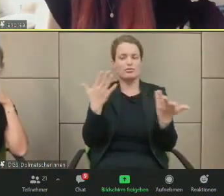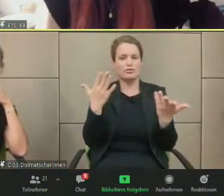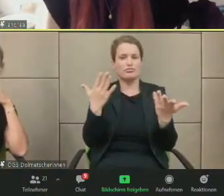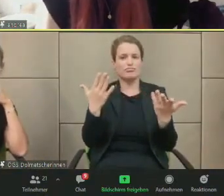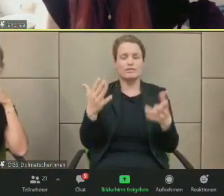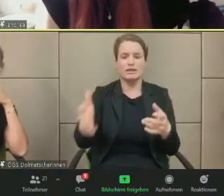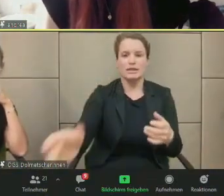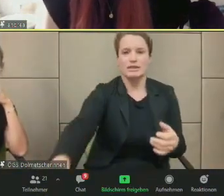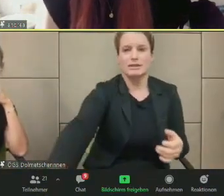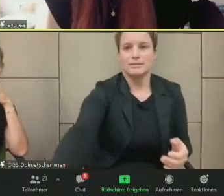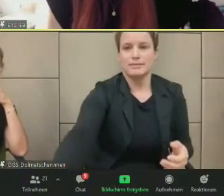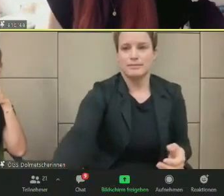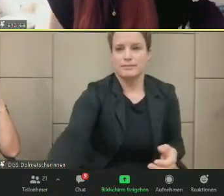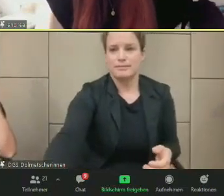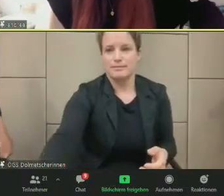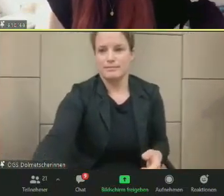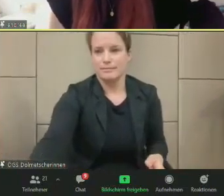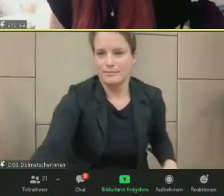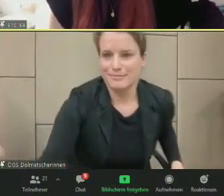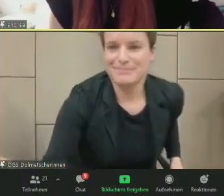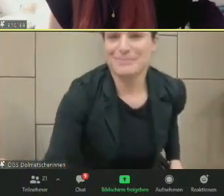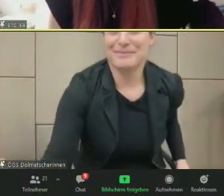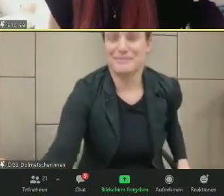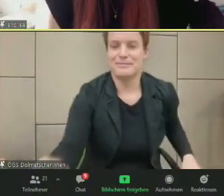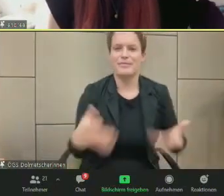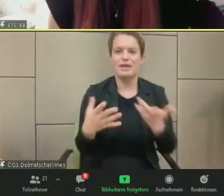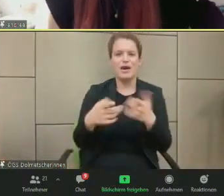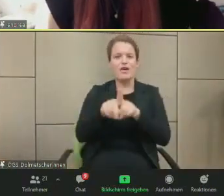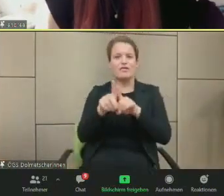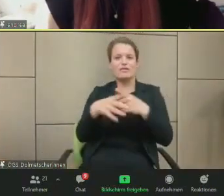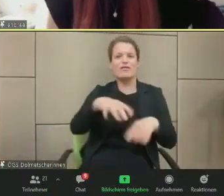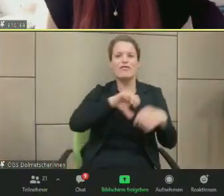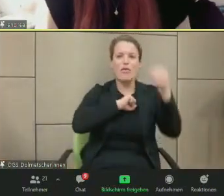die Vorteile? Und wie kann man das machen?